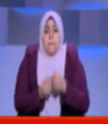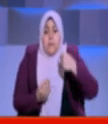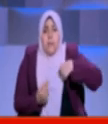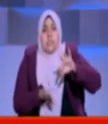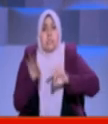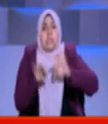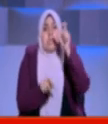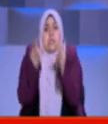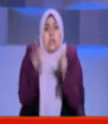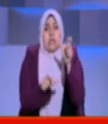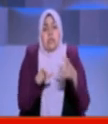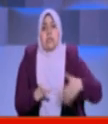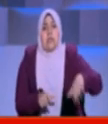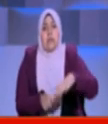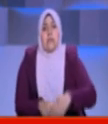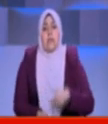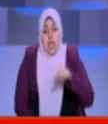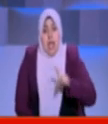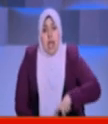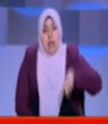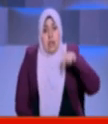السياسيين. اليوم